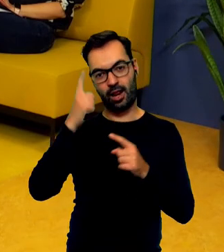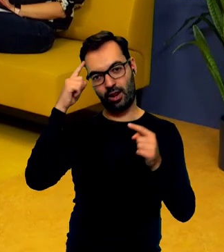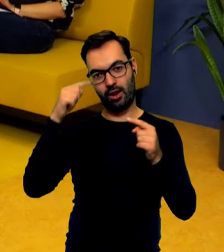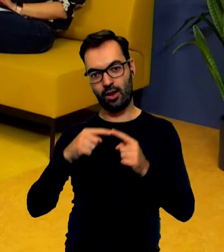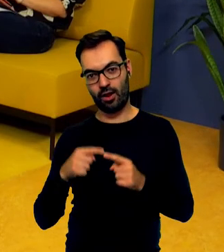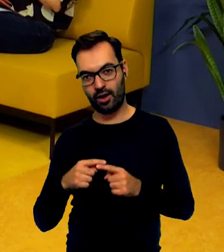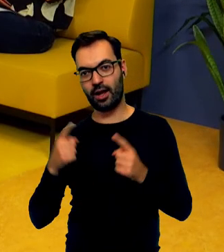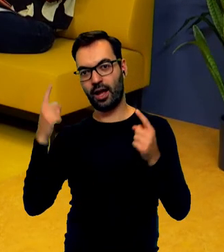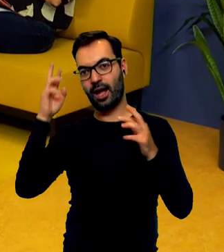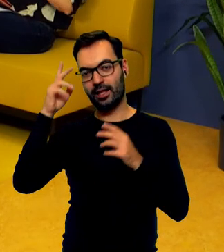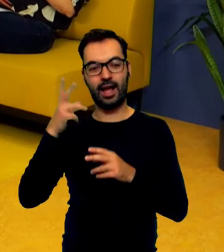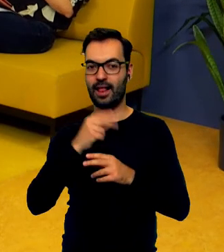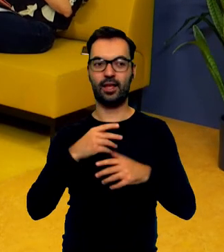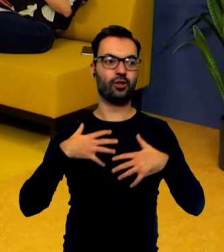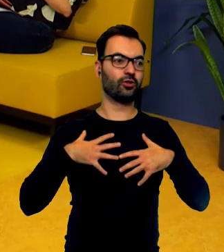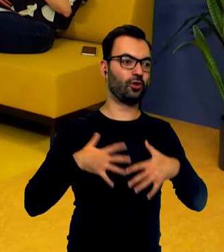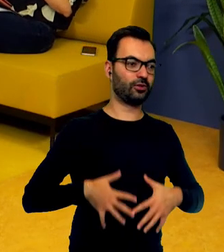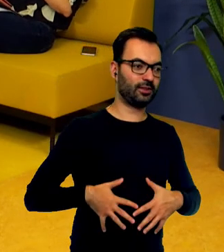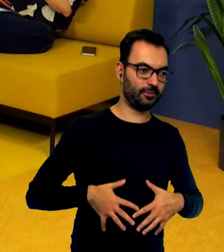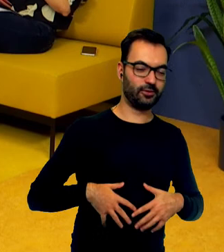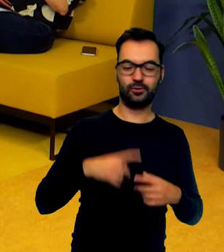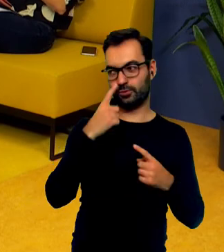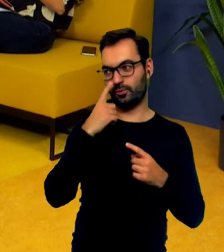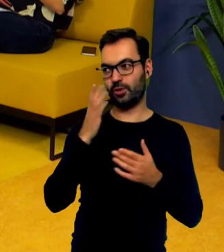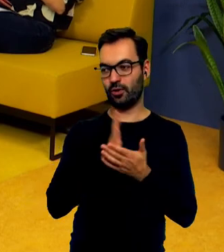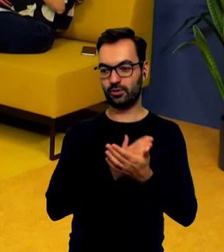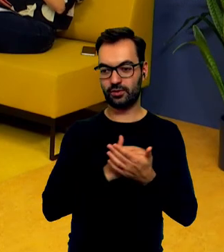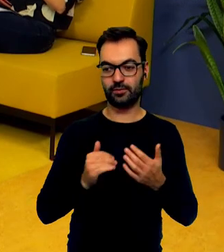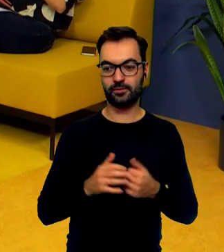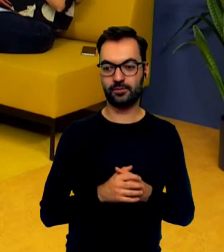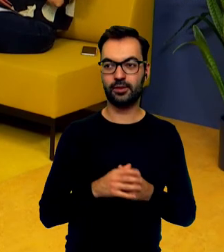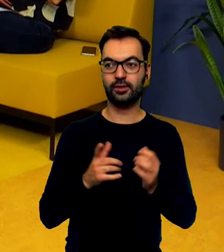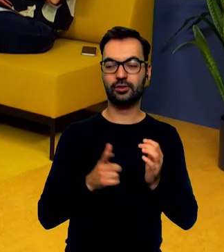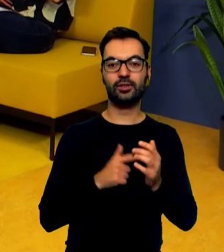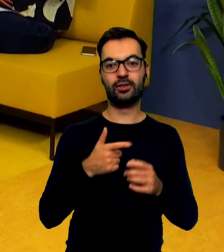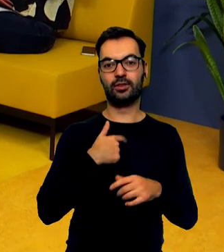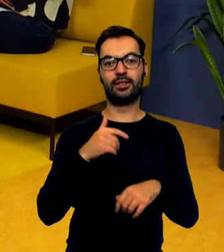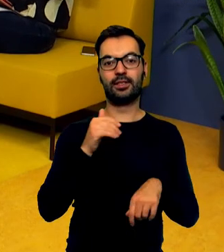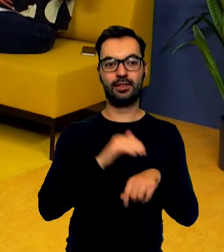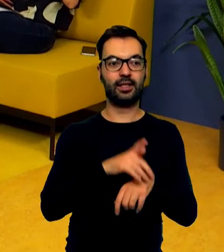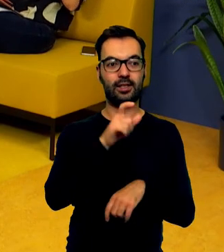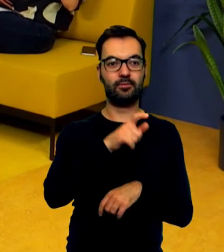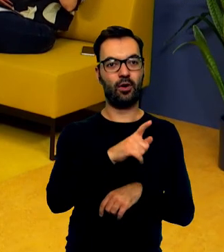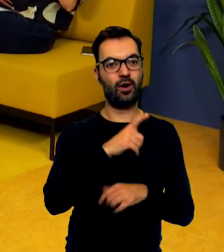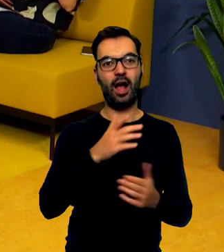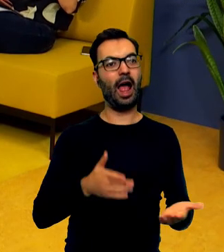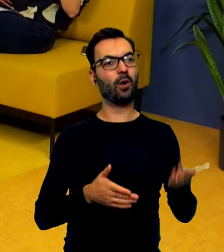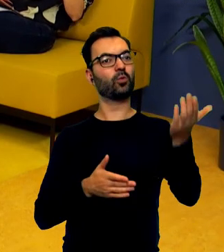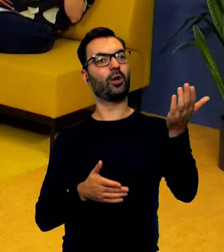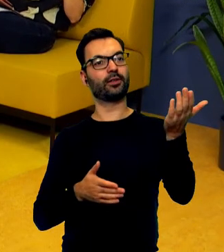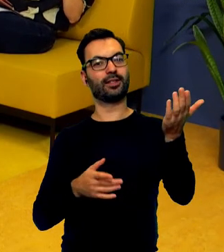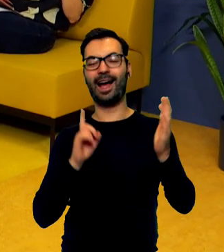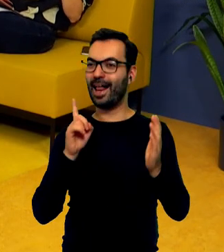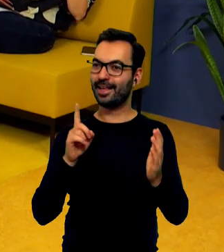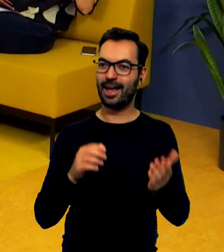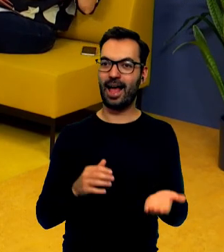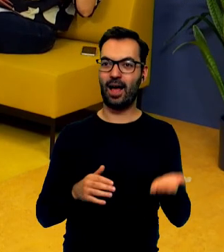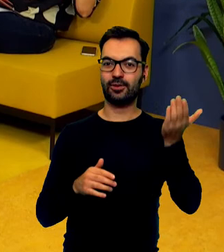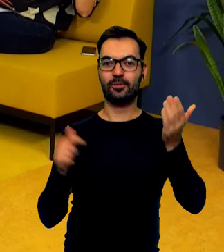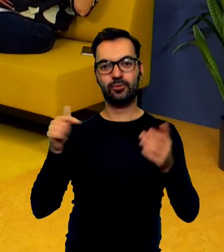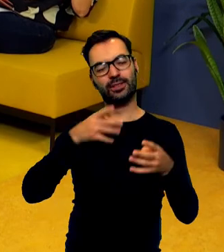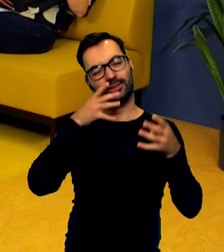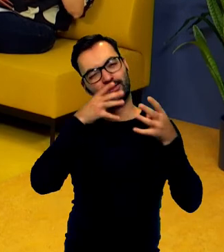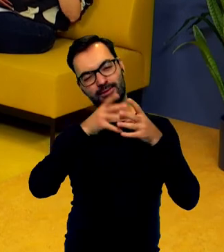nie tożsamością. To jest fantastyczny też rozdział, pokazujący, jak często się zgadzamy z kimś, bo jest naszym autorytetem, tylko że te autorytety